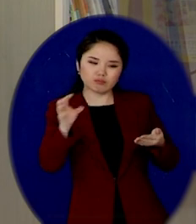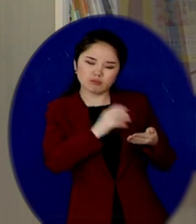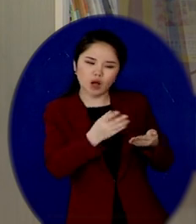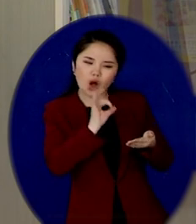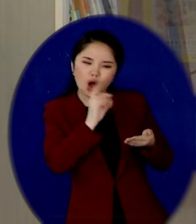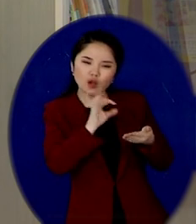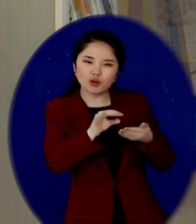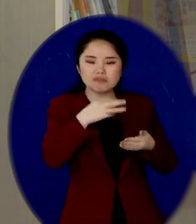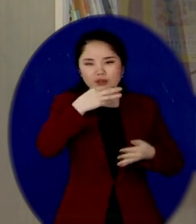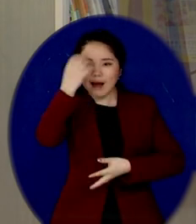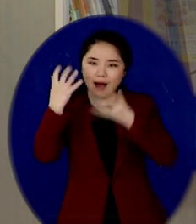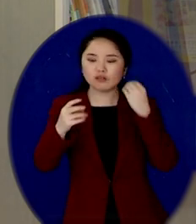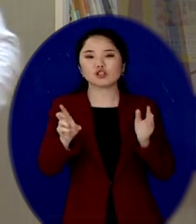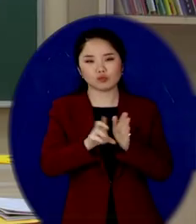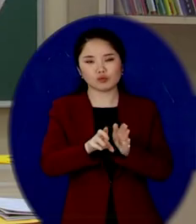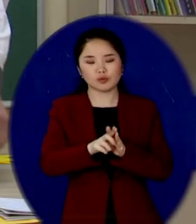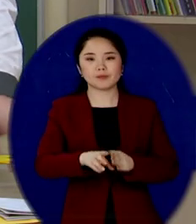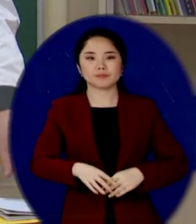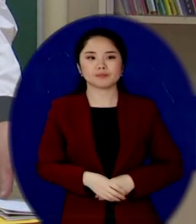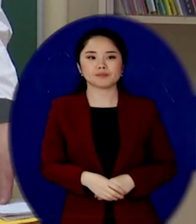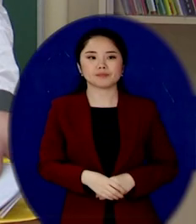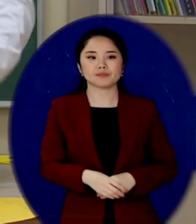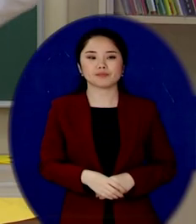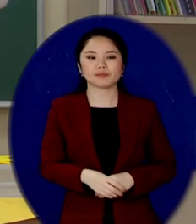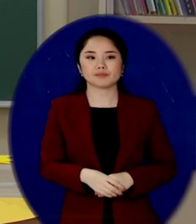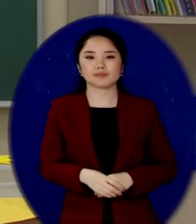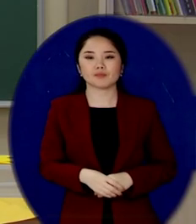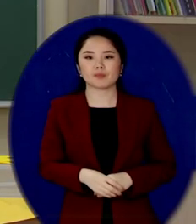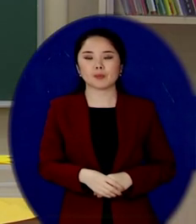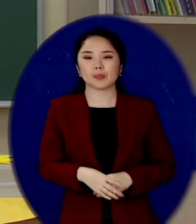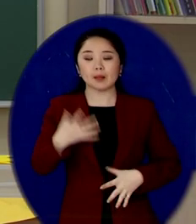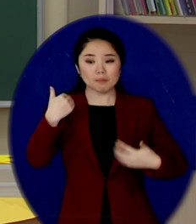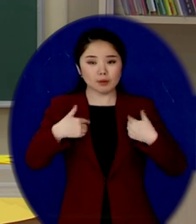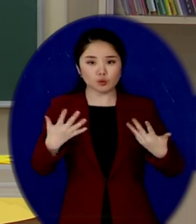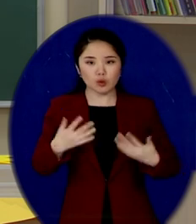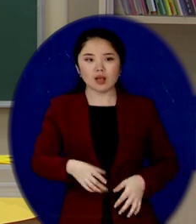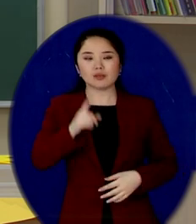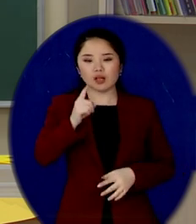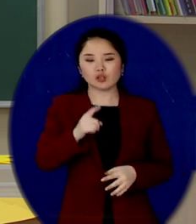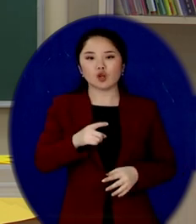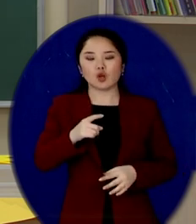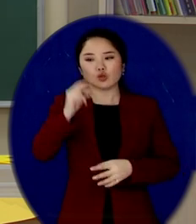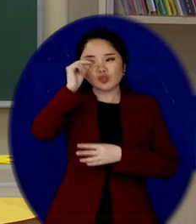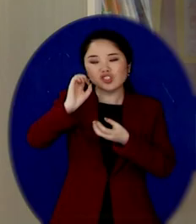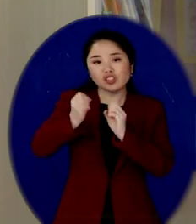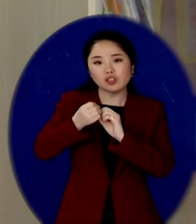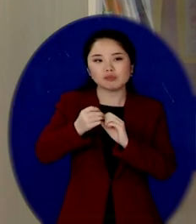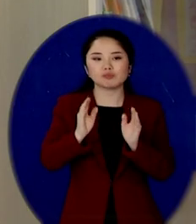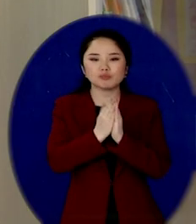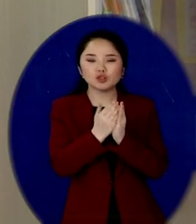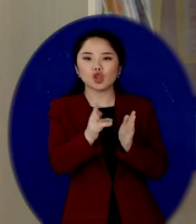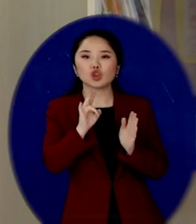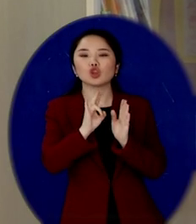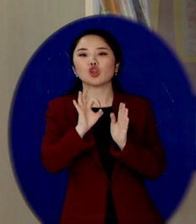цуглуулж боловсруулж болох нэ. За, багш нь та нарт нэгэн сурагчийн хийсэн бяцхан